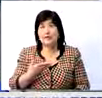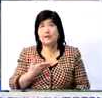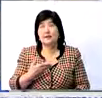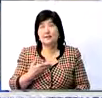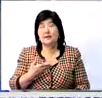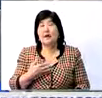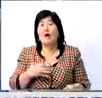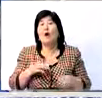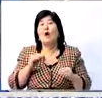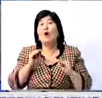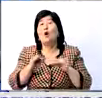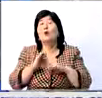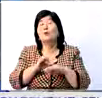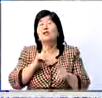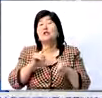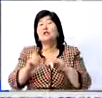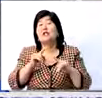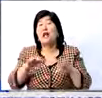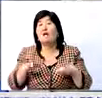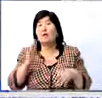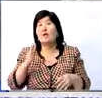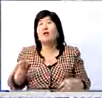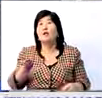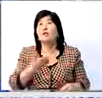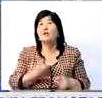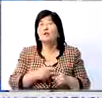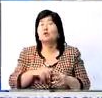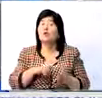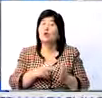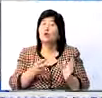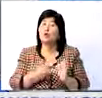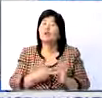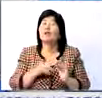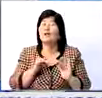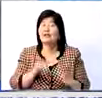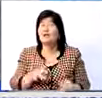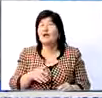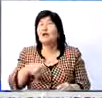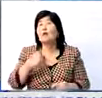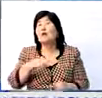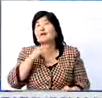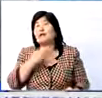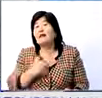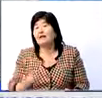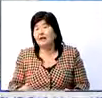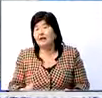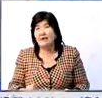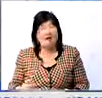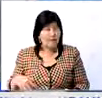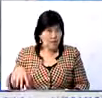біздің ұйымдастыру жиналысы болады. Сол кезде біздер жоспарларымыз жасаймыз. Бас назарда